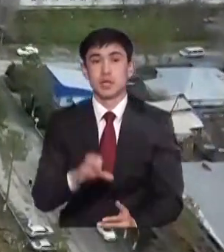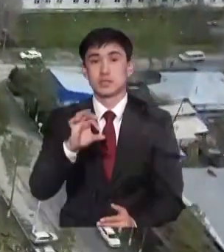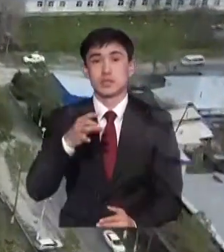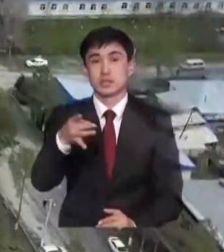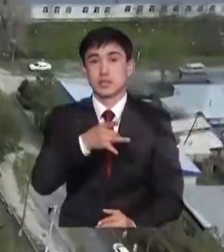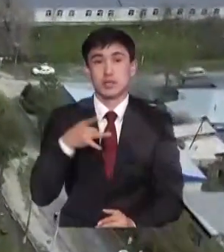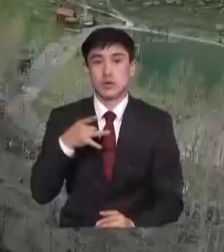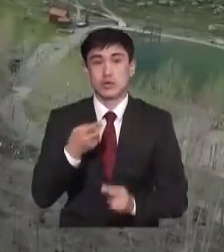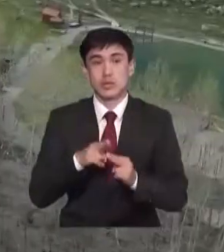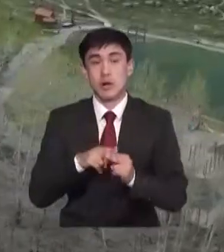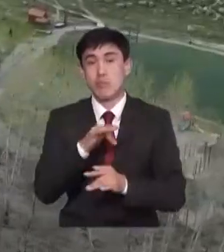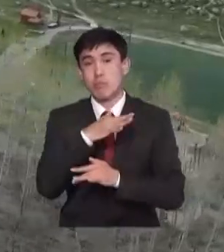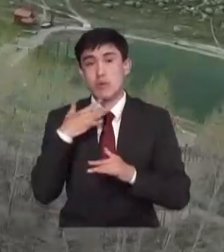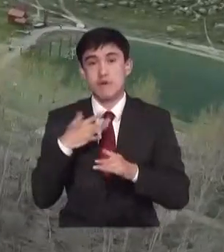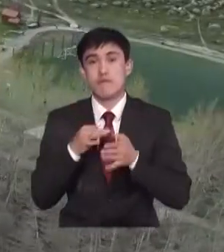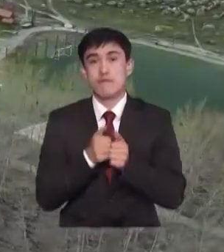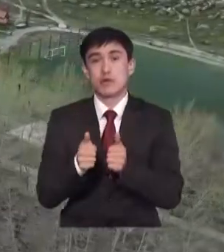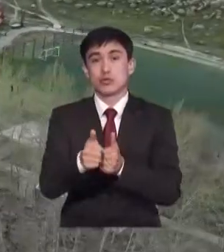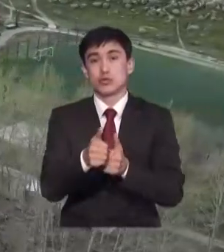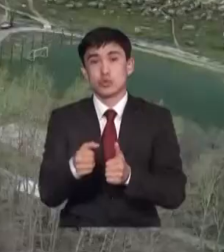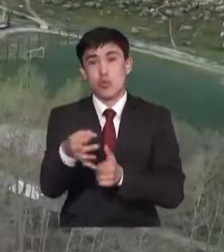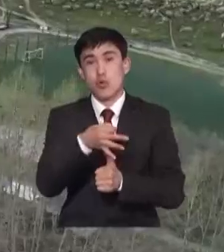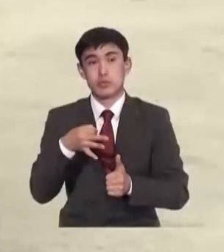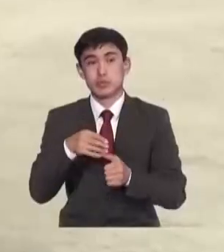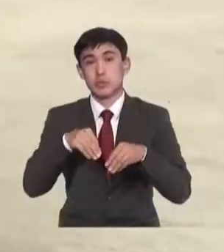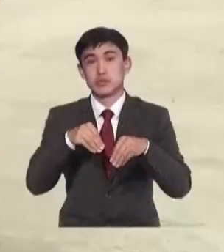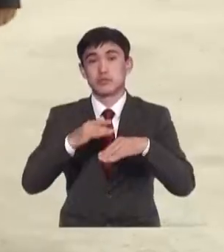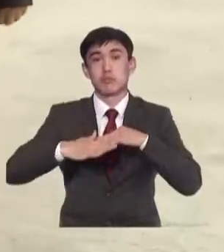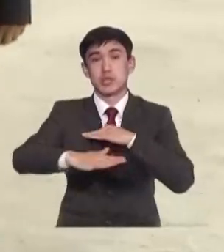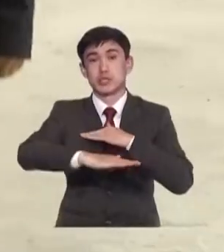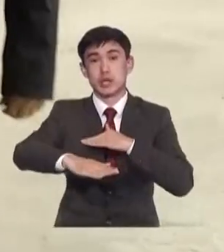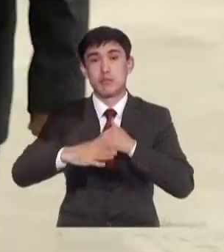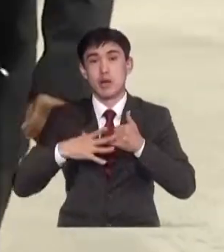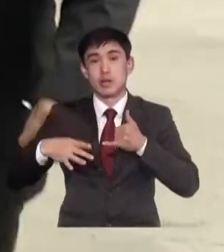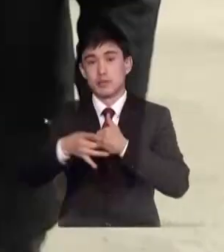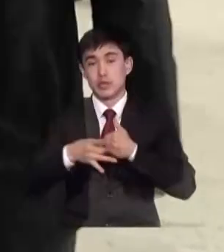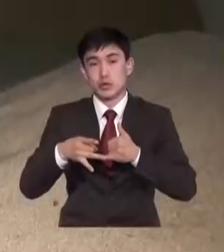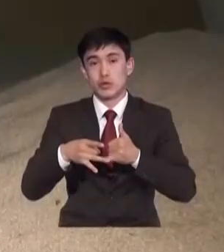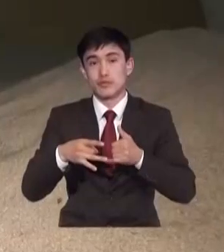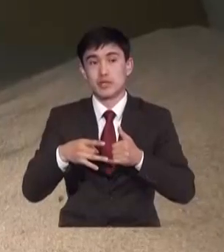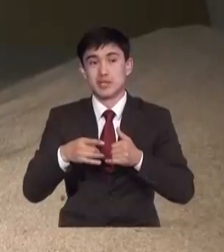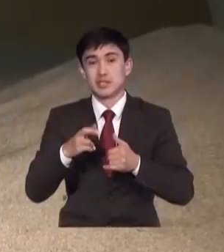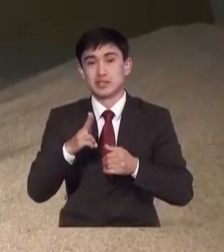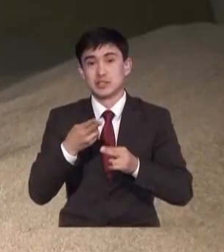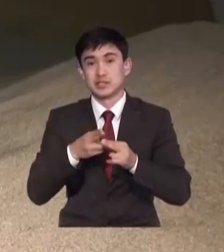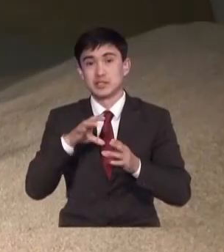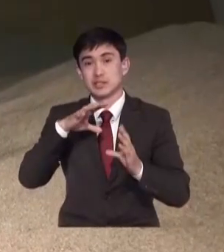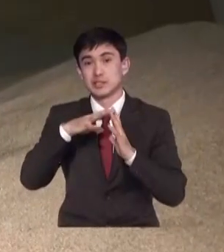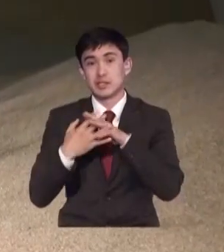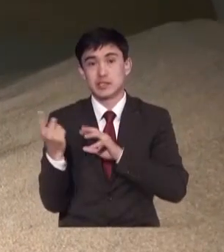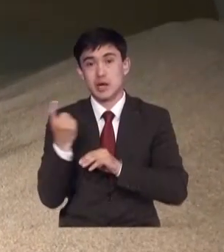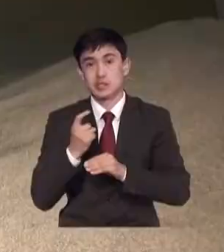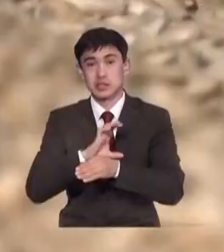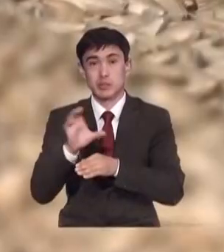Сарканский район является одним из ведущих регионов области по посевным площадям и аграрным регионам с диверсифицированным